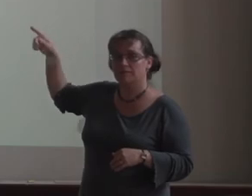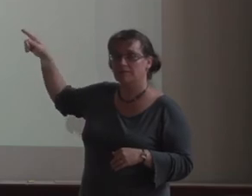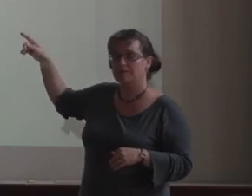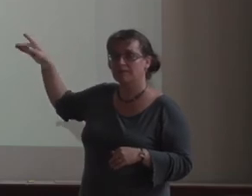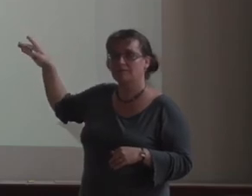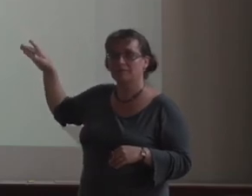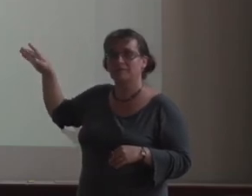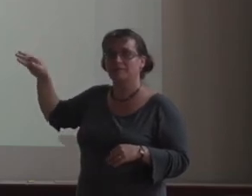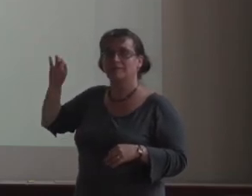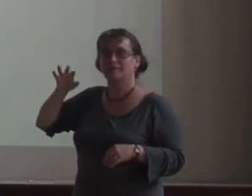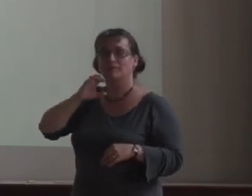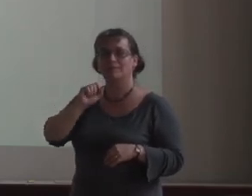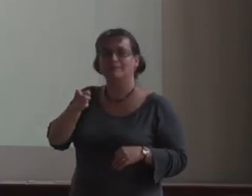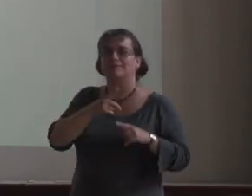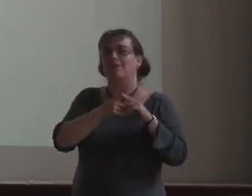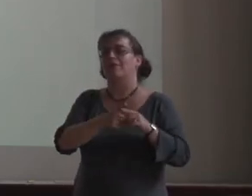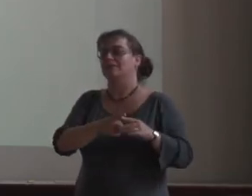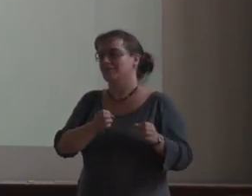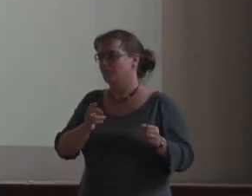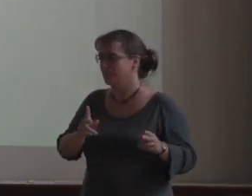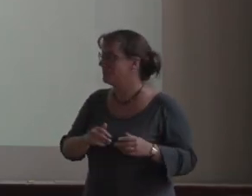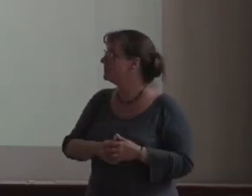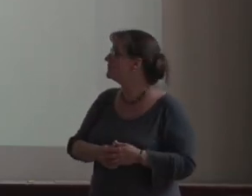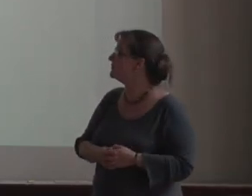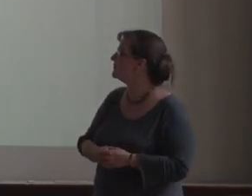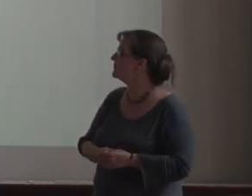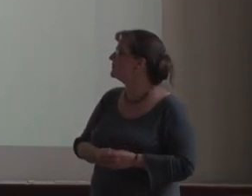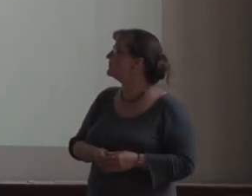usual suspects, merci WeFirst, coucou.